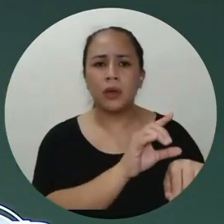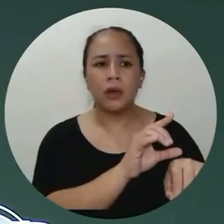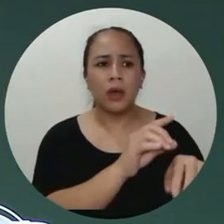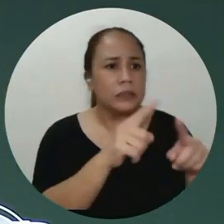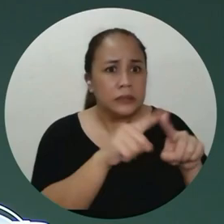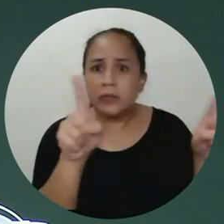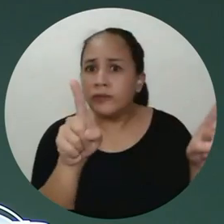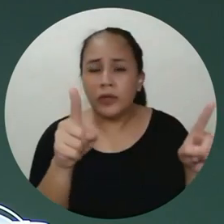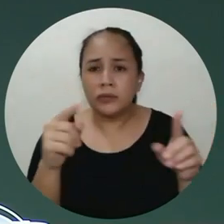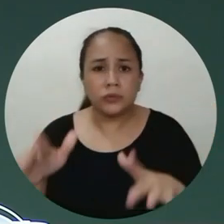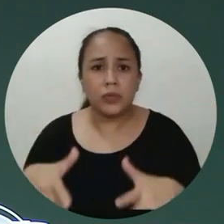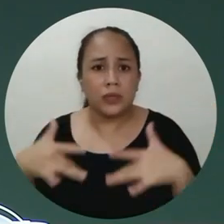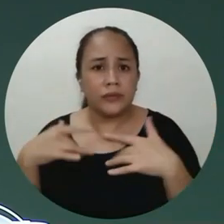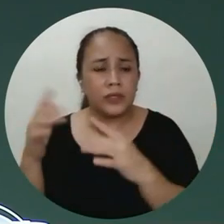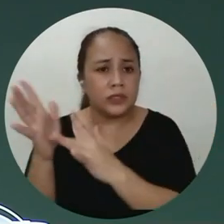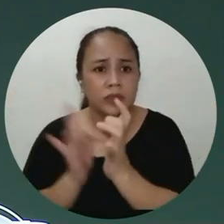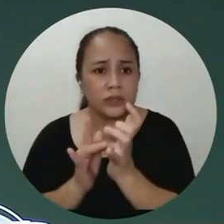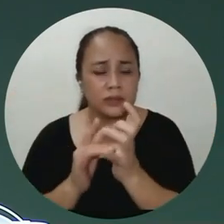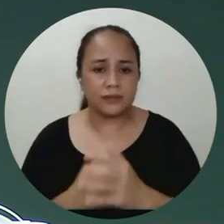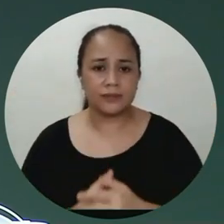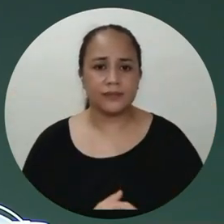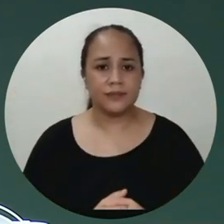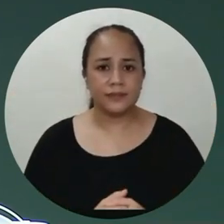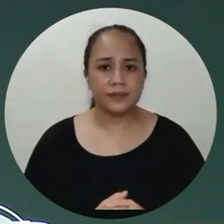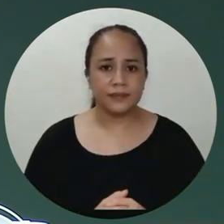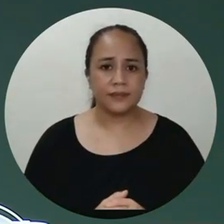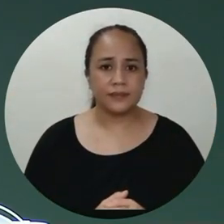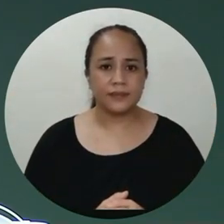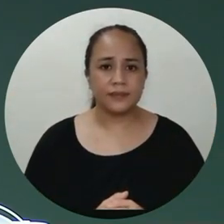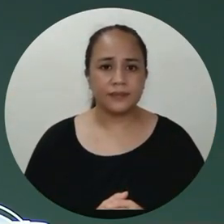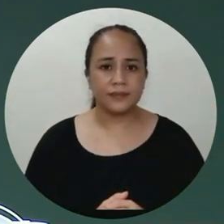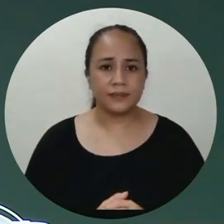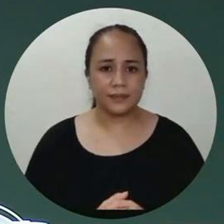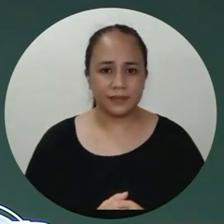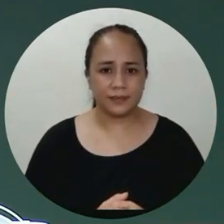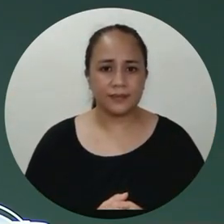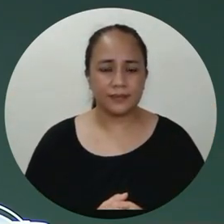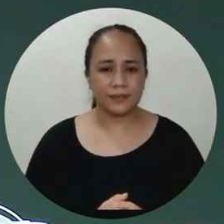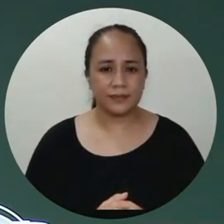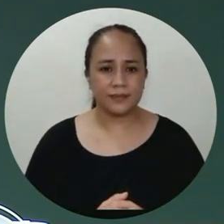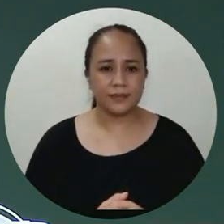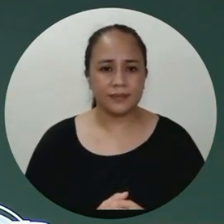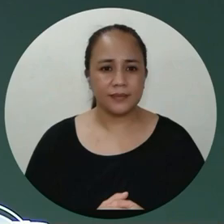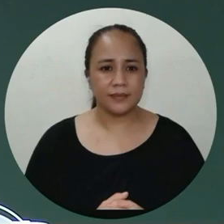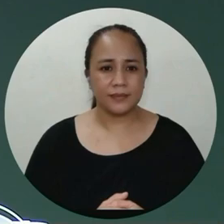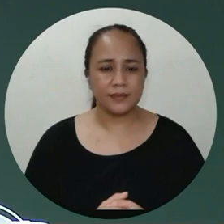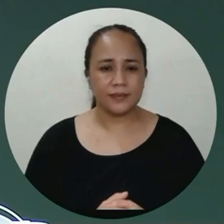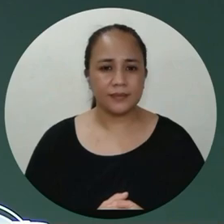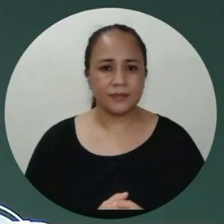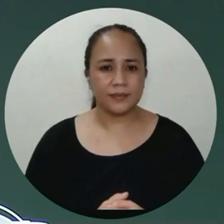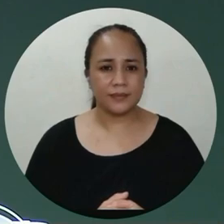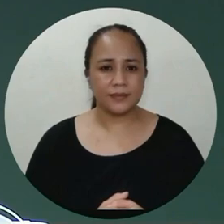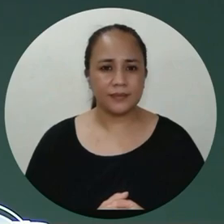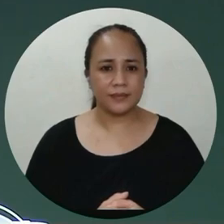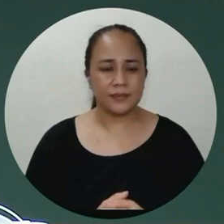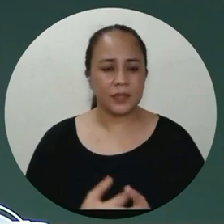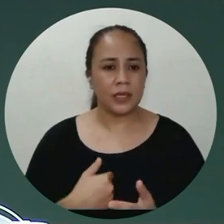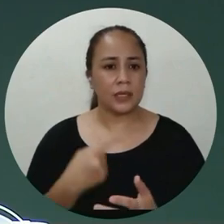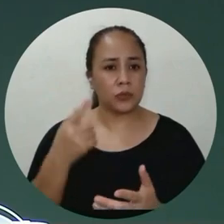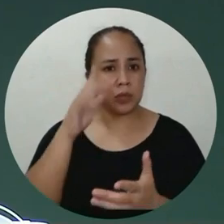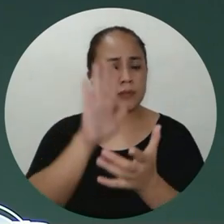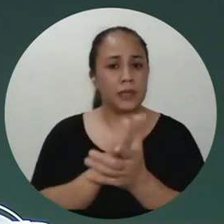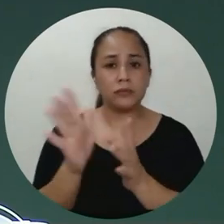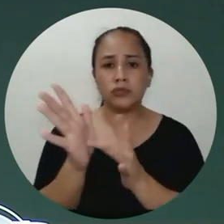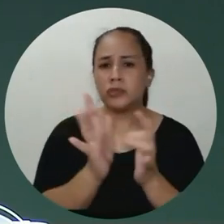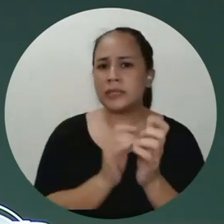예수 믿는다는 말은 예수님 하신 말씀을 나에게 주신 말씀으로 받는다는 So, to 거예요. believe in Jesus is